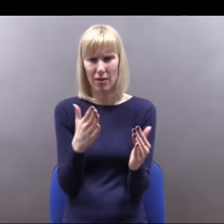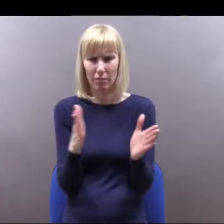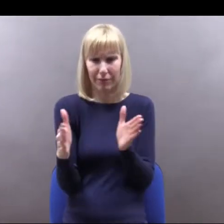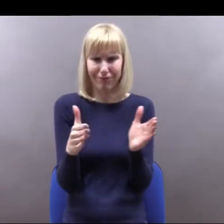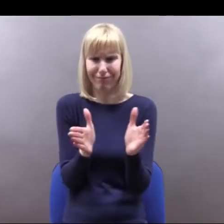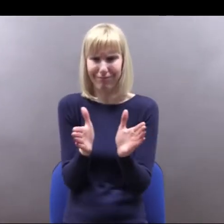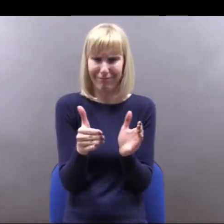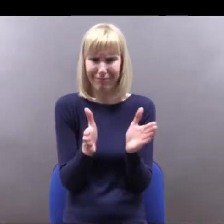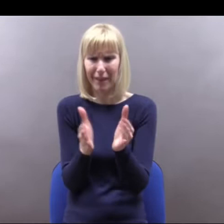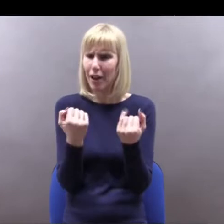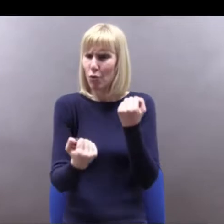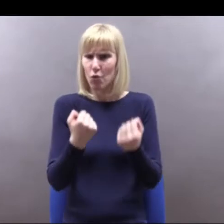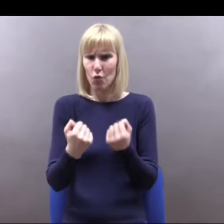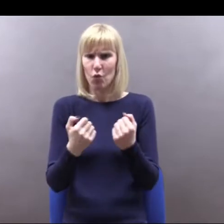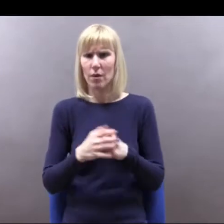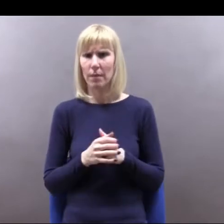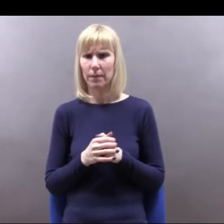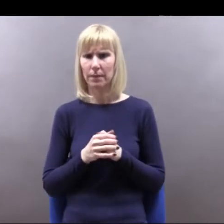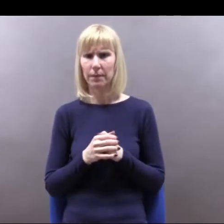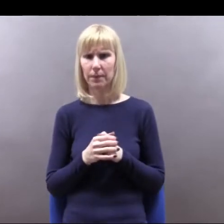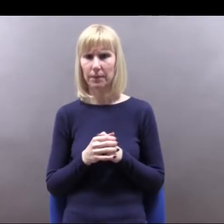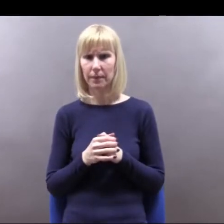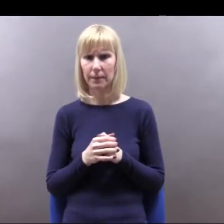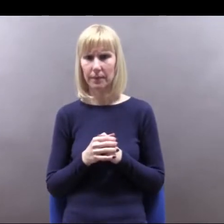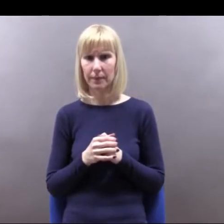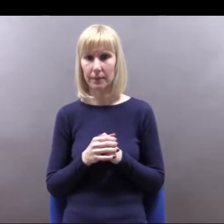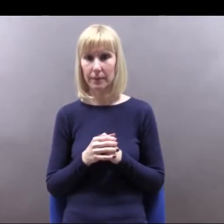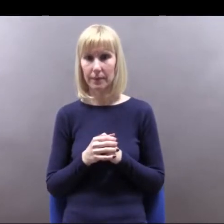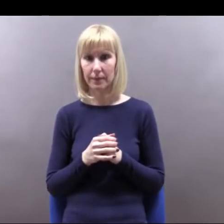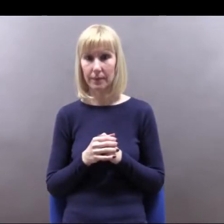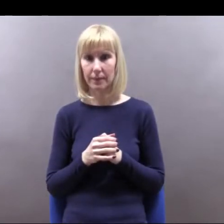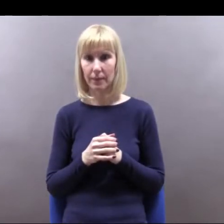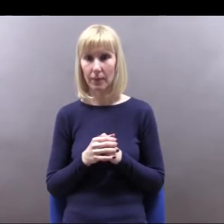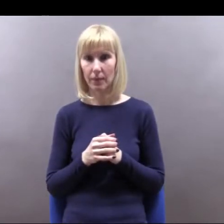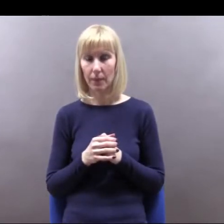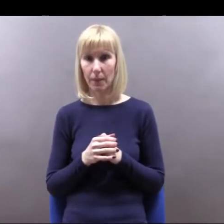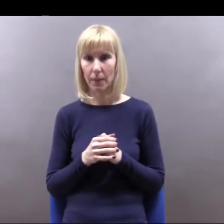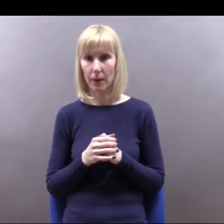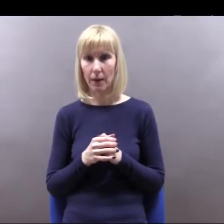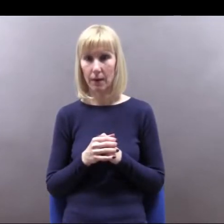są wąskie, schody również są wąskie.